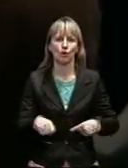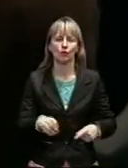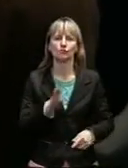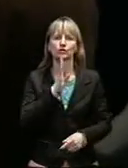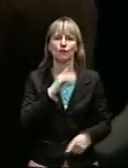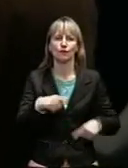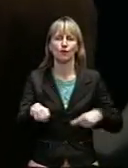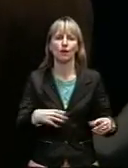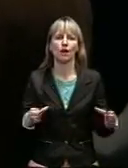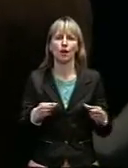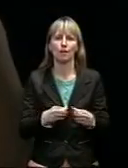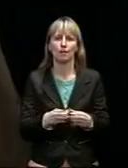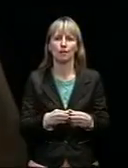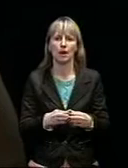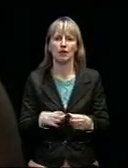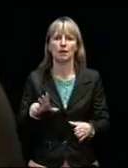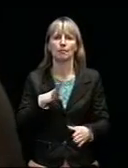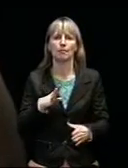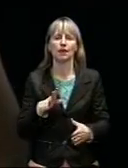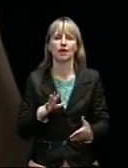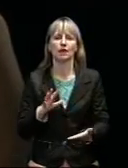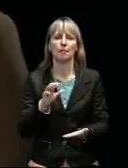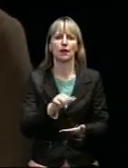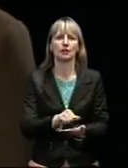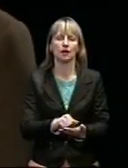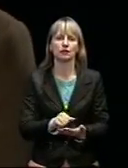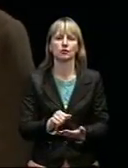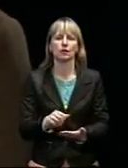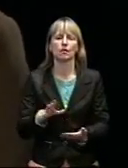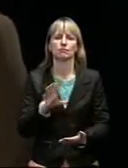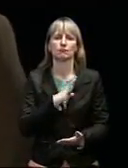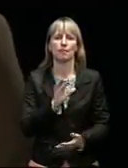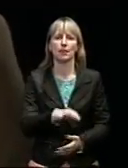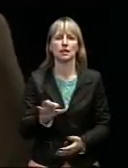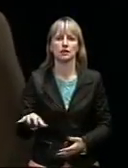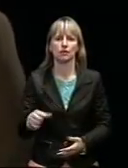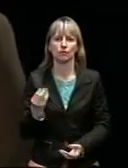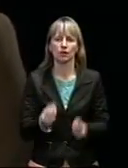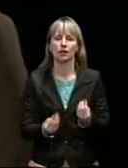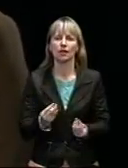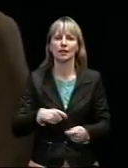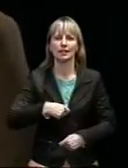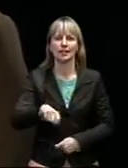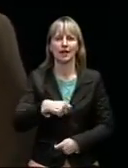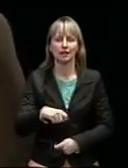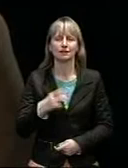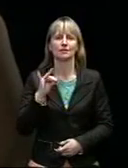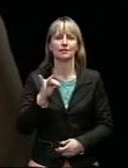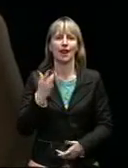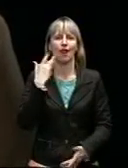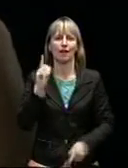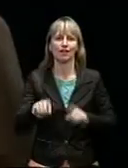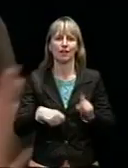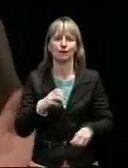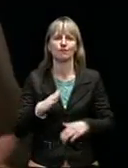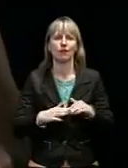женской футбольной команде, была нападающей, занималась баскетболом, настольным теннисом и легкой атлетикой.